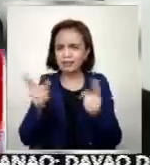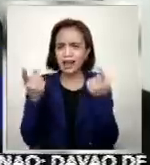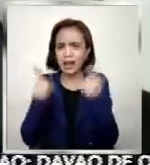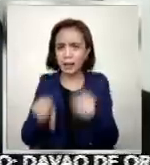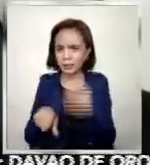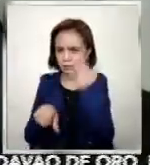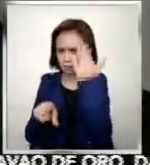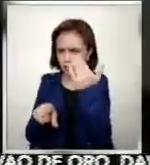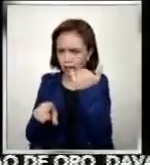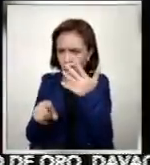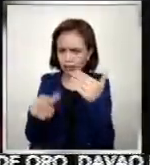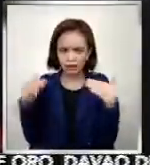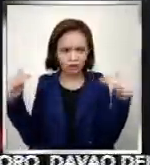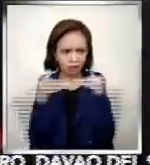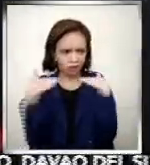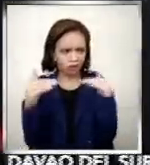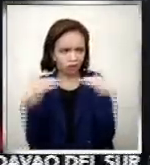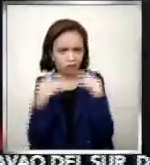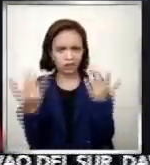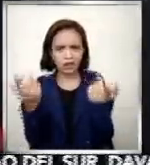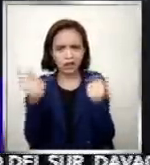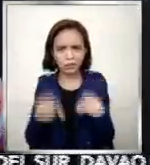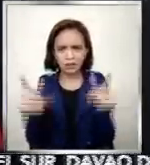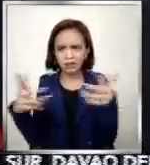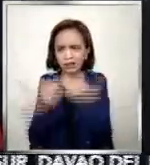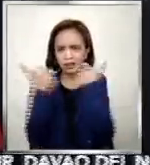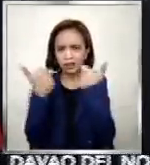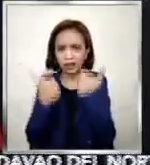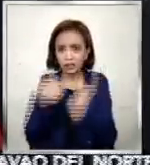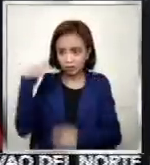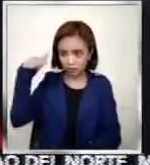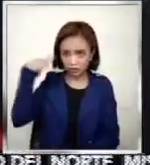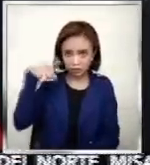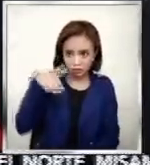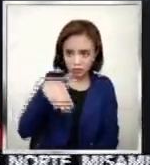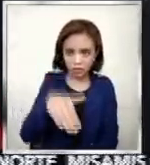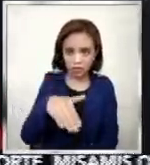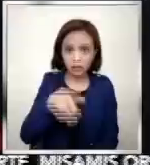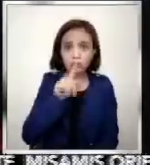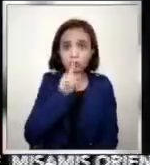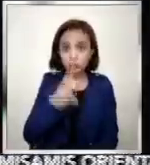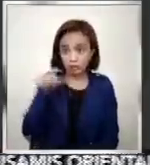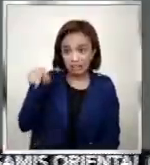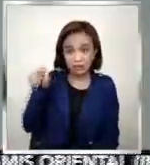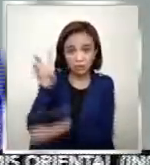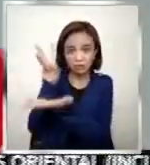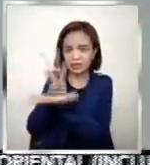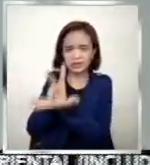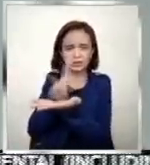nagkabangga-bangga itong mga behikulong ito. Pababa po yung kalsada. Ito po talagang area na ito is very risky.